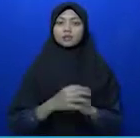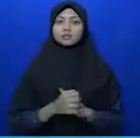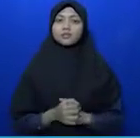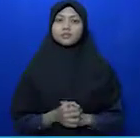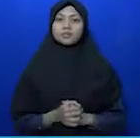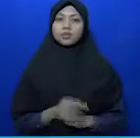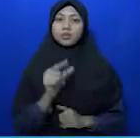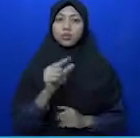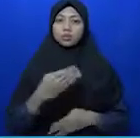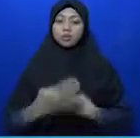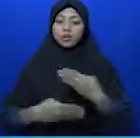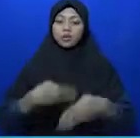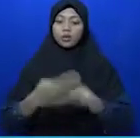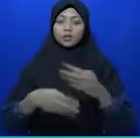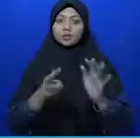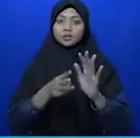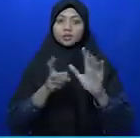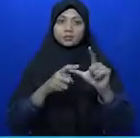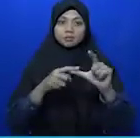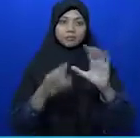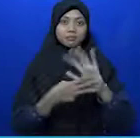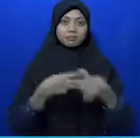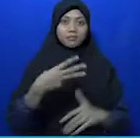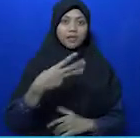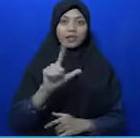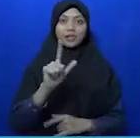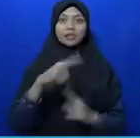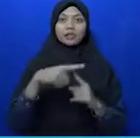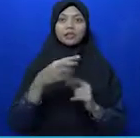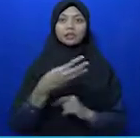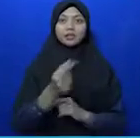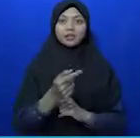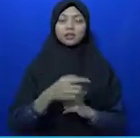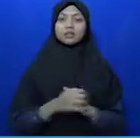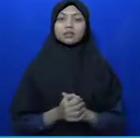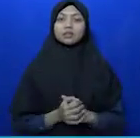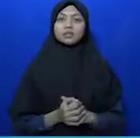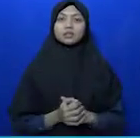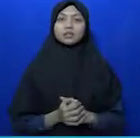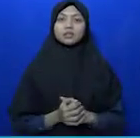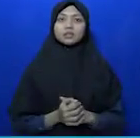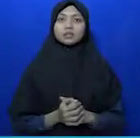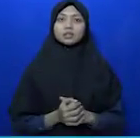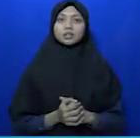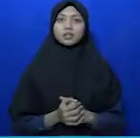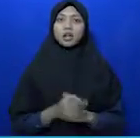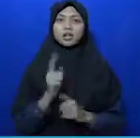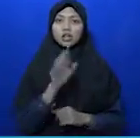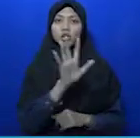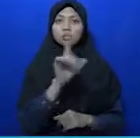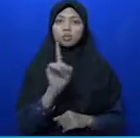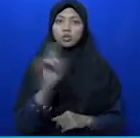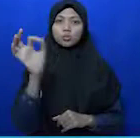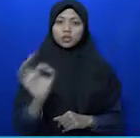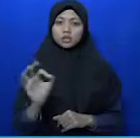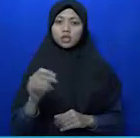Untuk pengeluaran smelter dan lain-lain itu kita tidak proporsional 51% membiayai